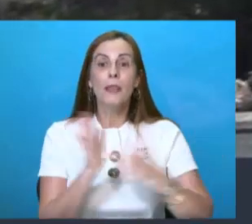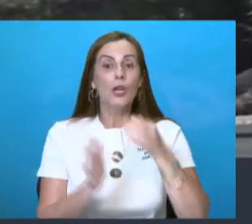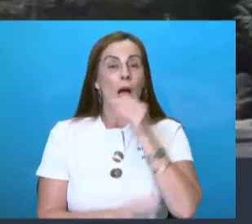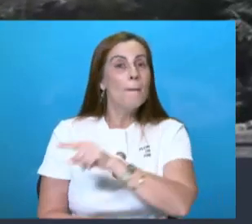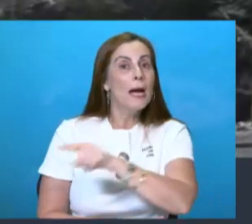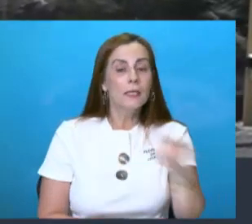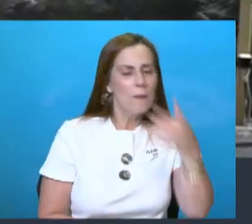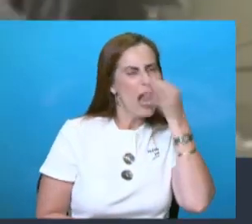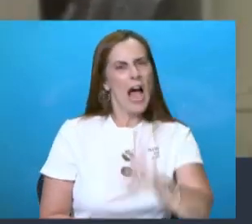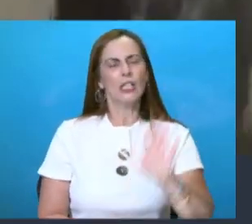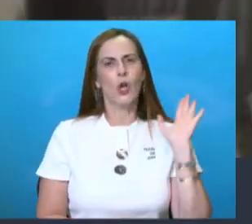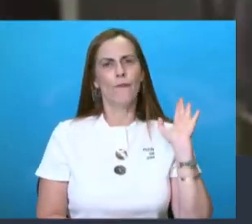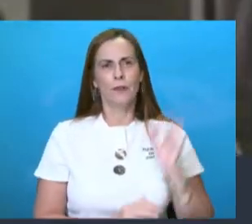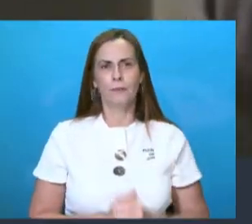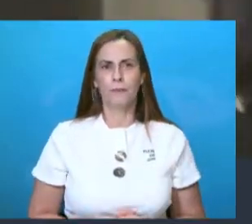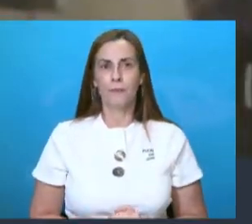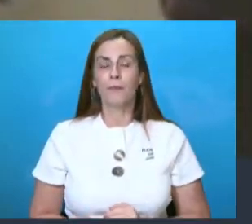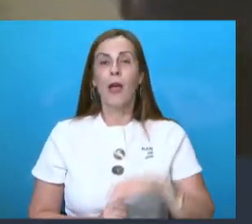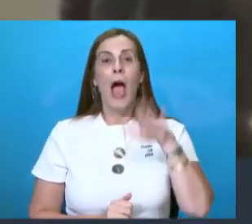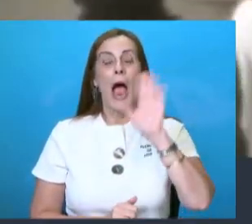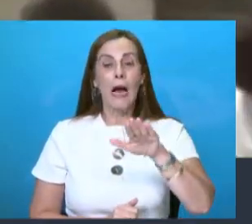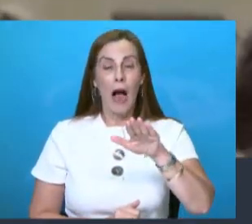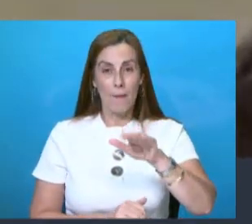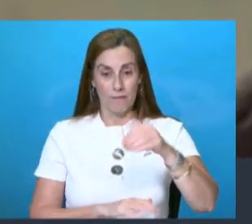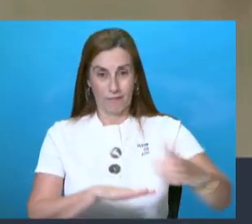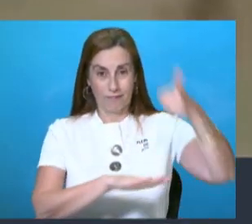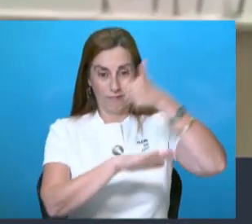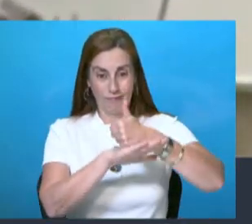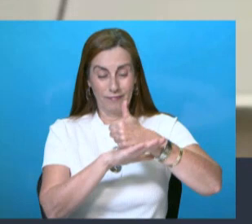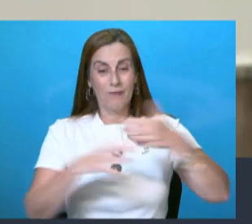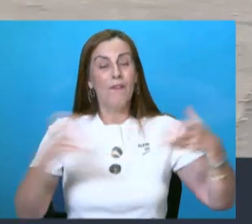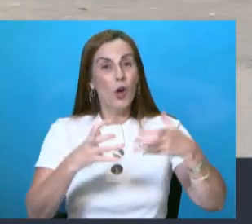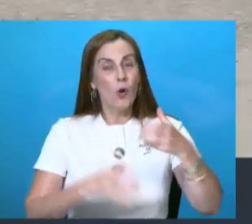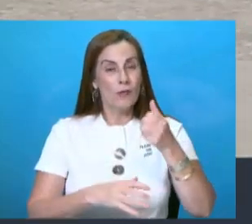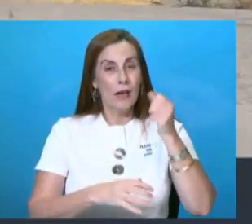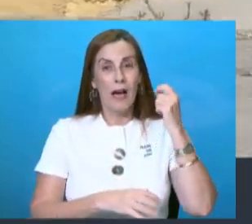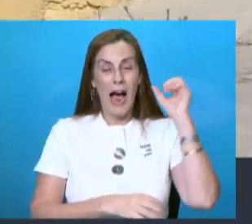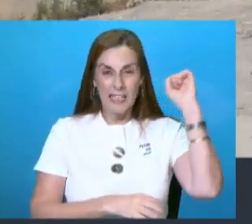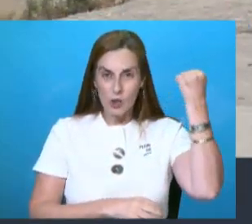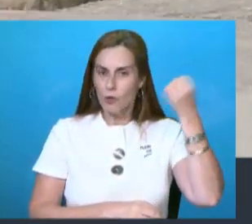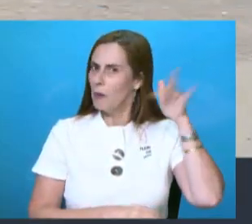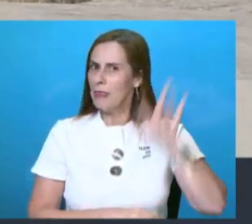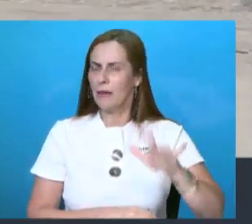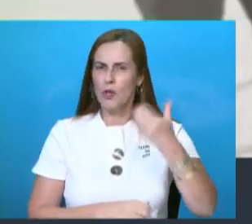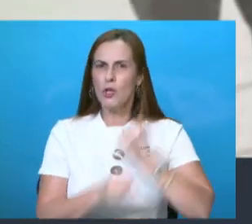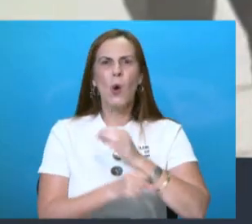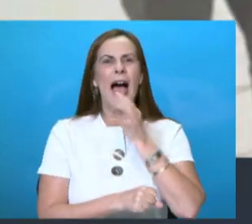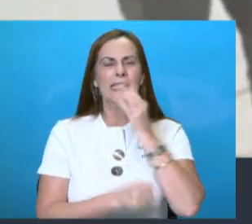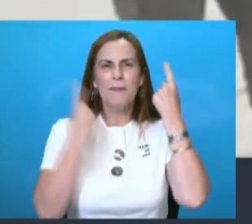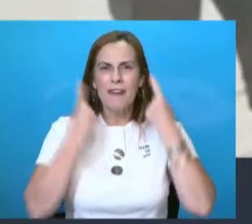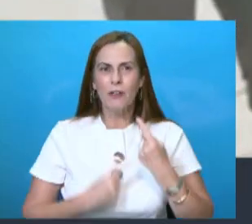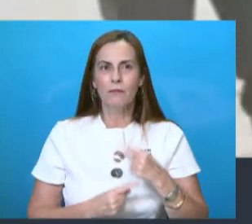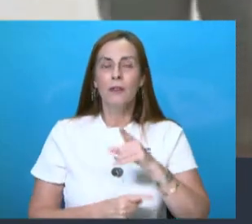הגבעות לעזוב את היישוב. גם מהנהגת ההתיישבות ומפלגות הציונות הדתית נשמע גינוי חריף. אותם